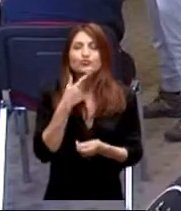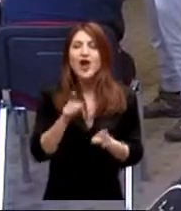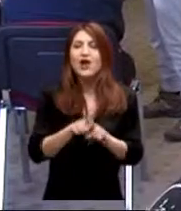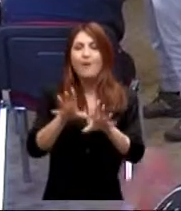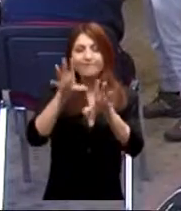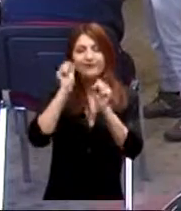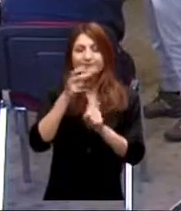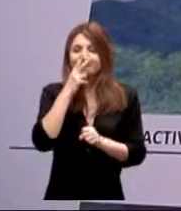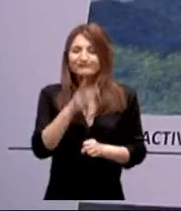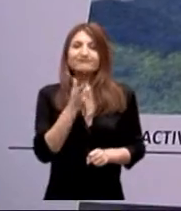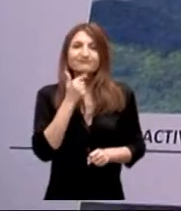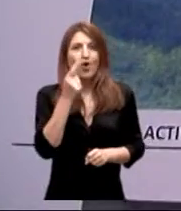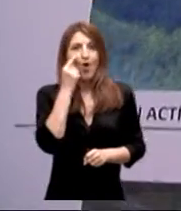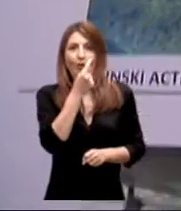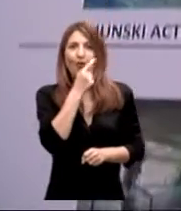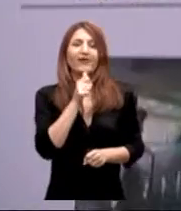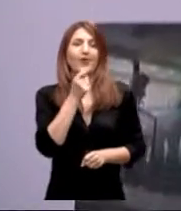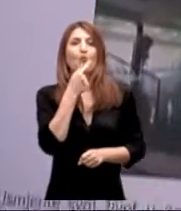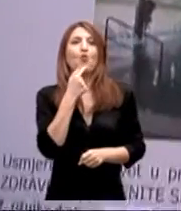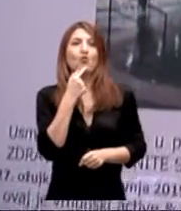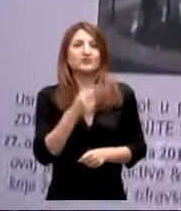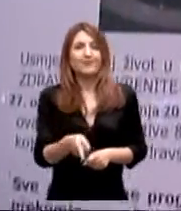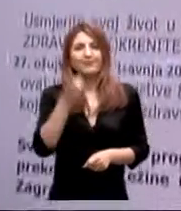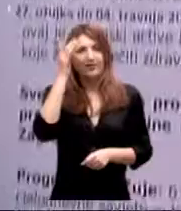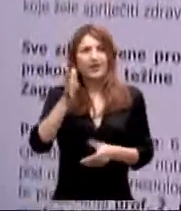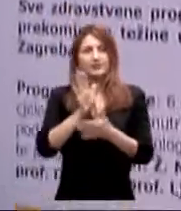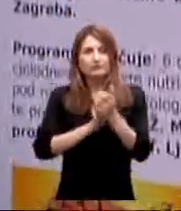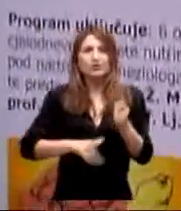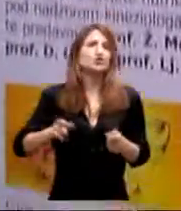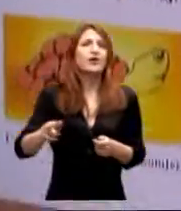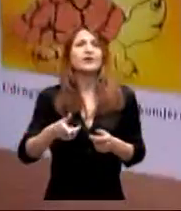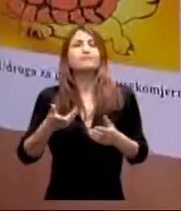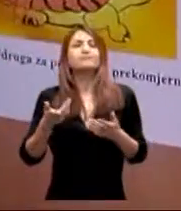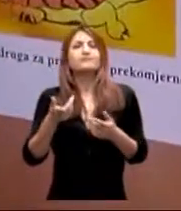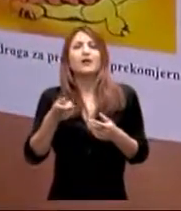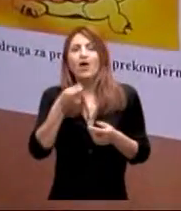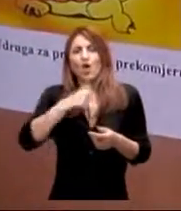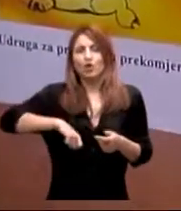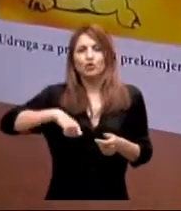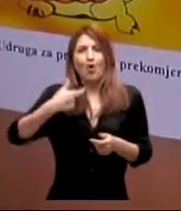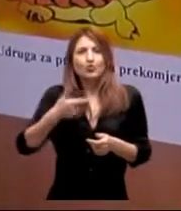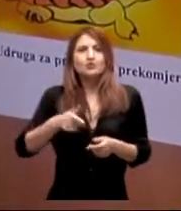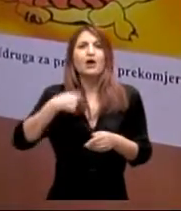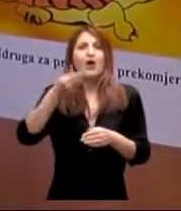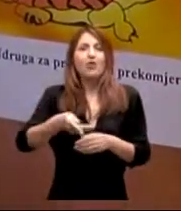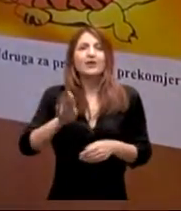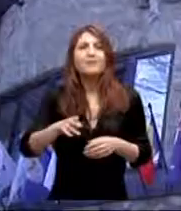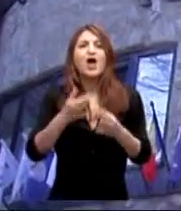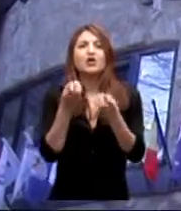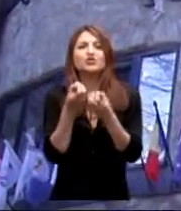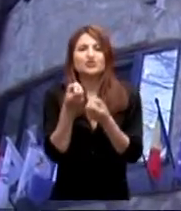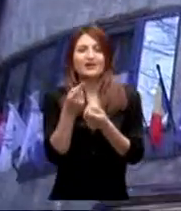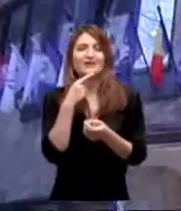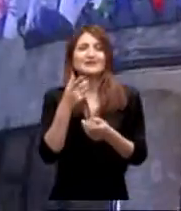i oku i mirisu. Sudionici programa dan započinju limunadom, nakon čega slijedi doručak koji se uglavnom sastoji od žitarica i